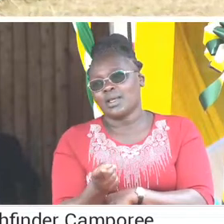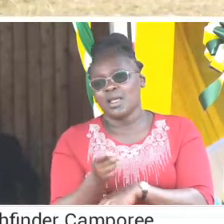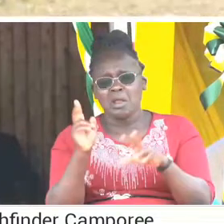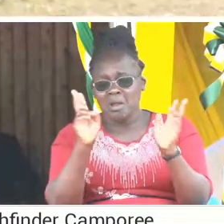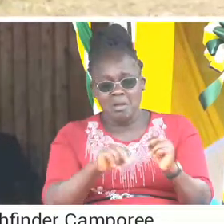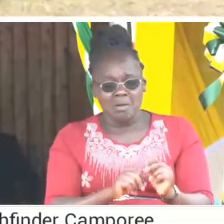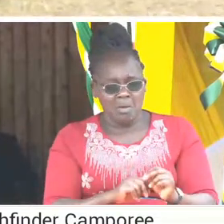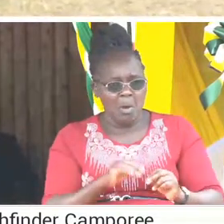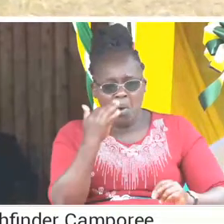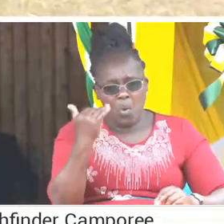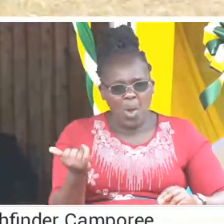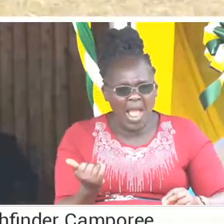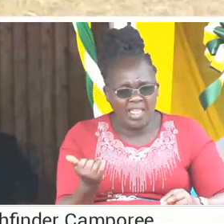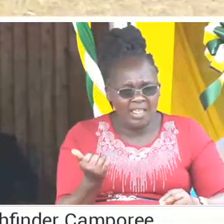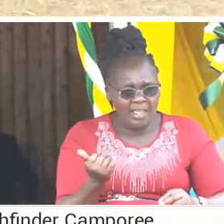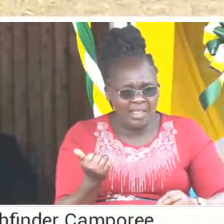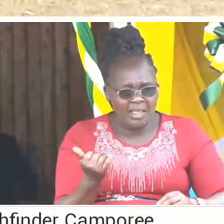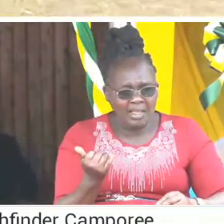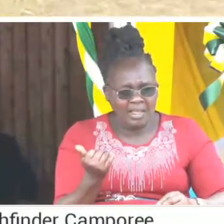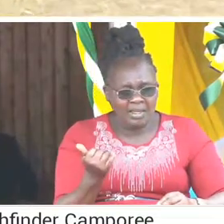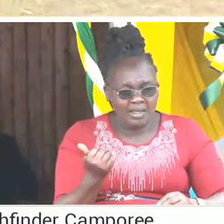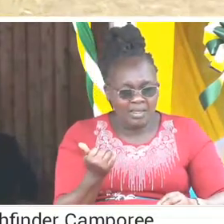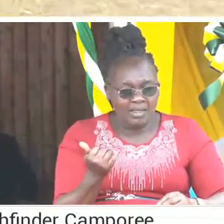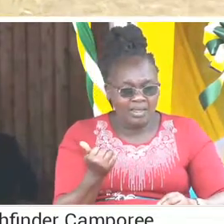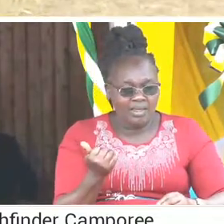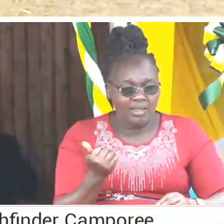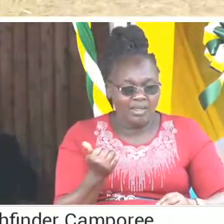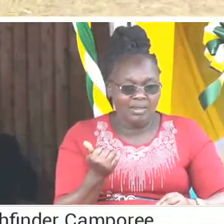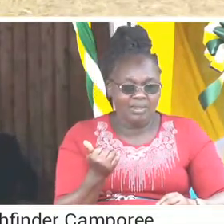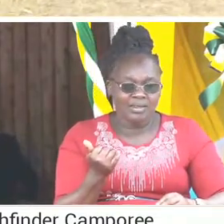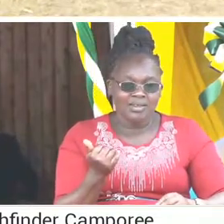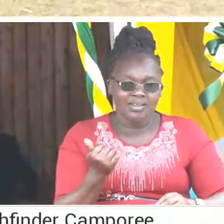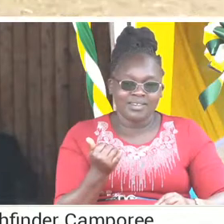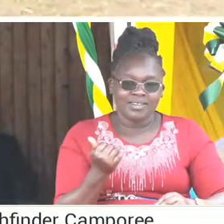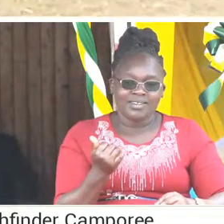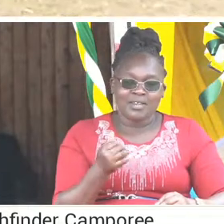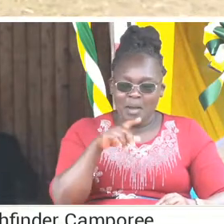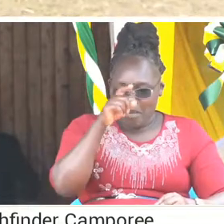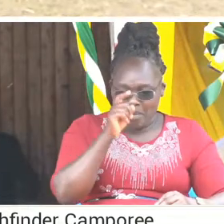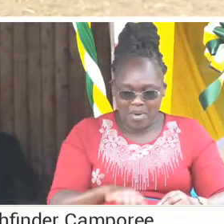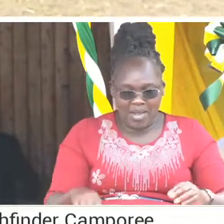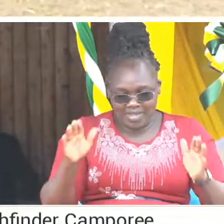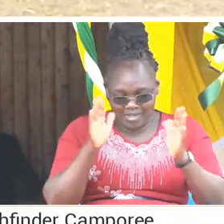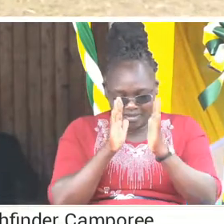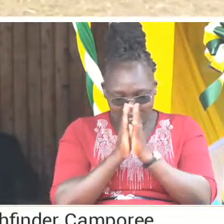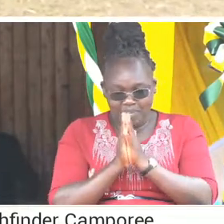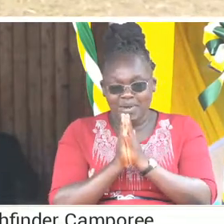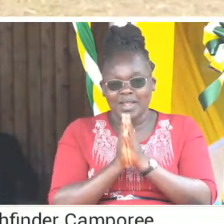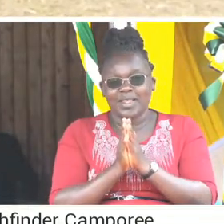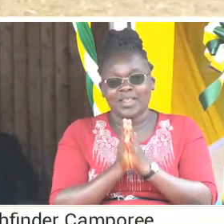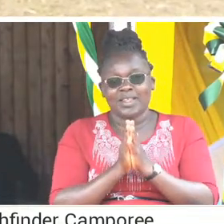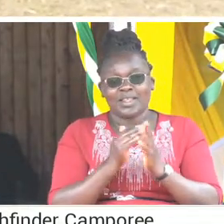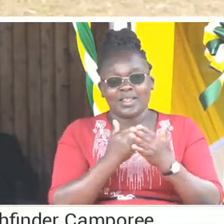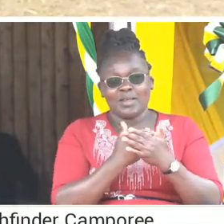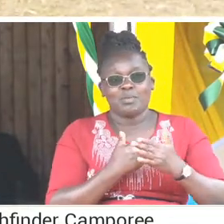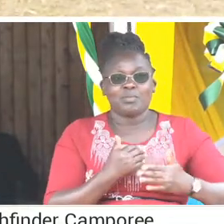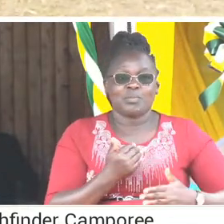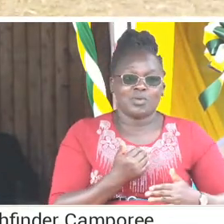akamwambia fanya hiyo kitu. Bwana asu, hata mnisaidie. Bwana asubuhi